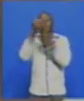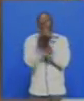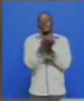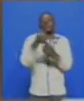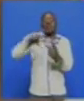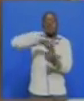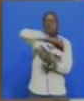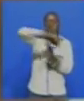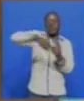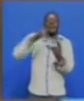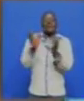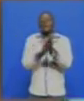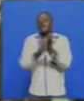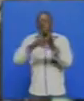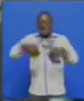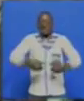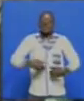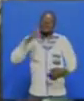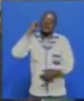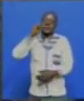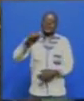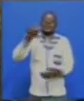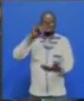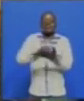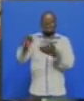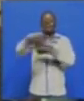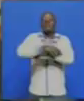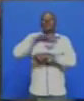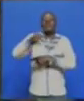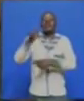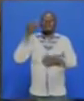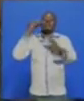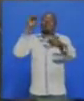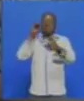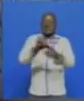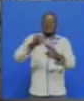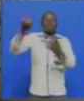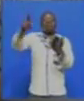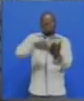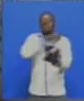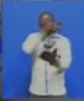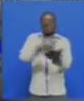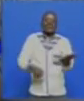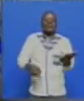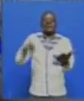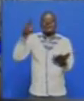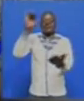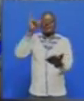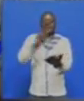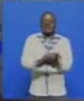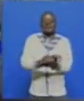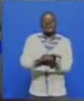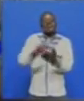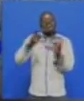la scolarisation de la jeune fille. Cette journée a pour but de briser ces formes de